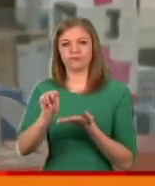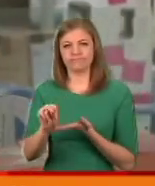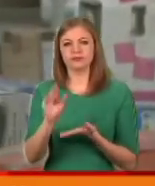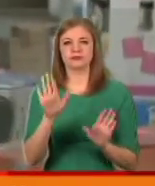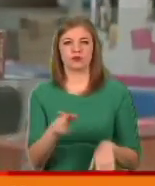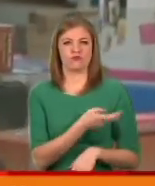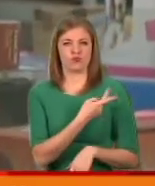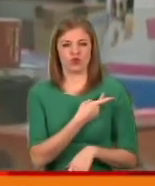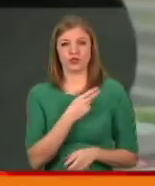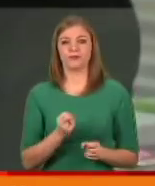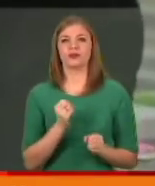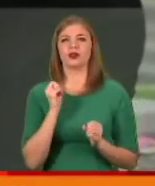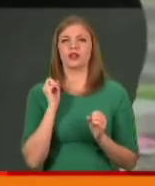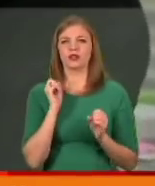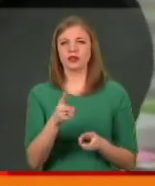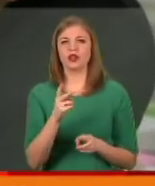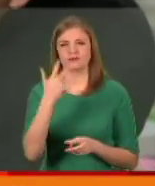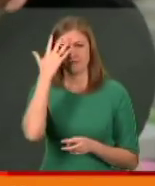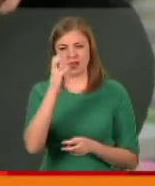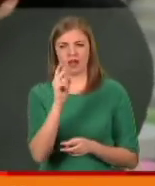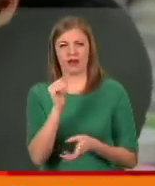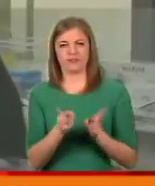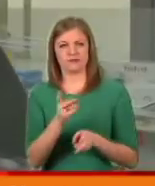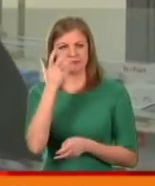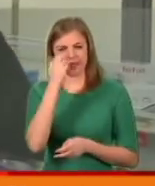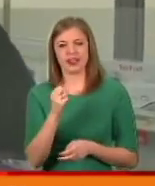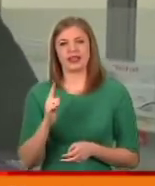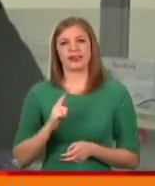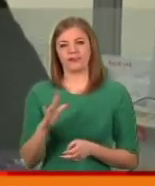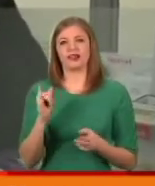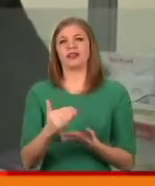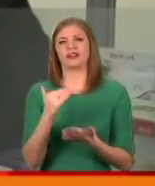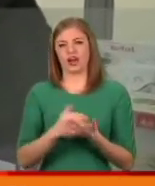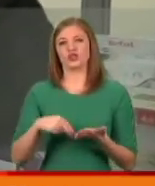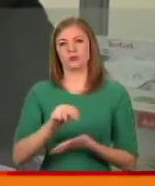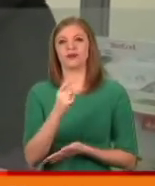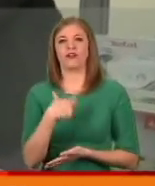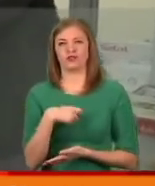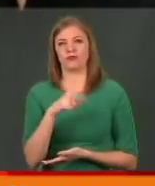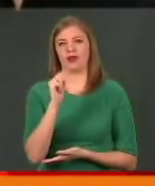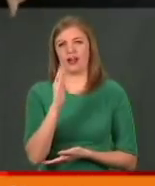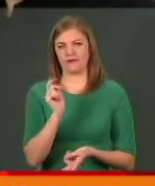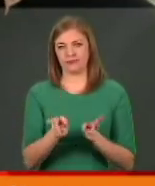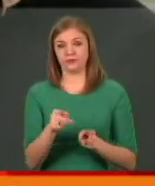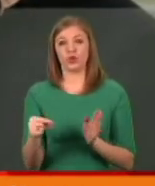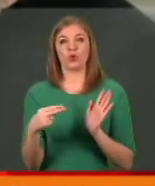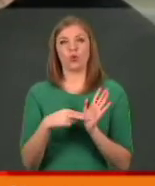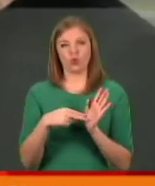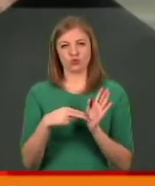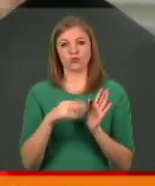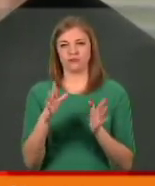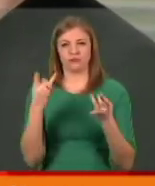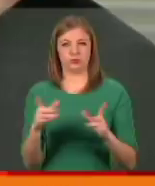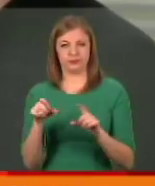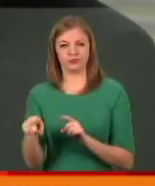в Польщі, як затятий кавоман, не втримався і нарешті придбав собі кавоварку. Коштує в простому